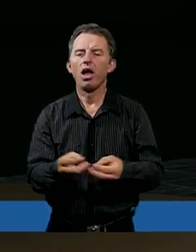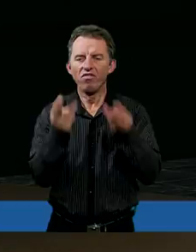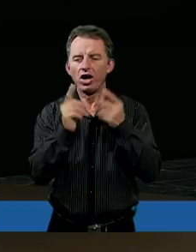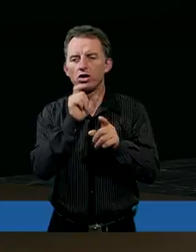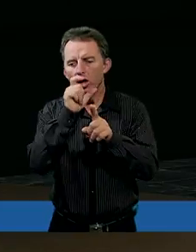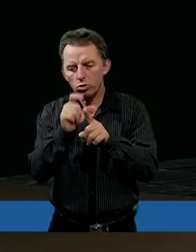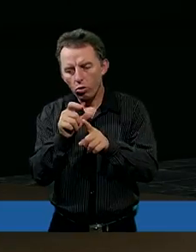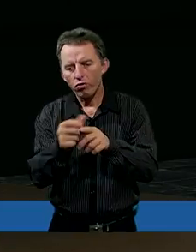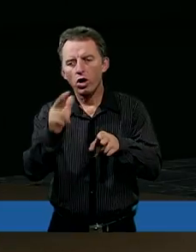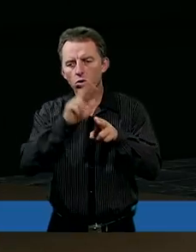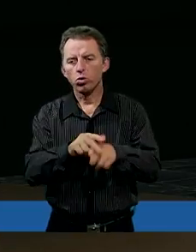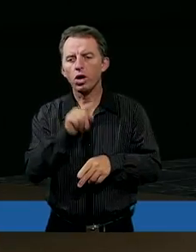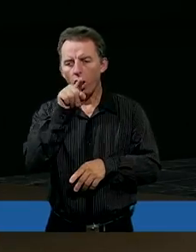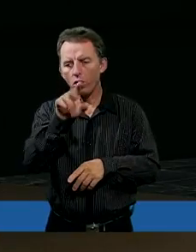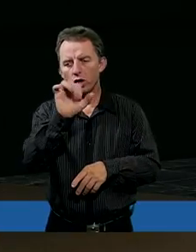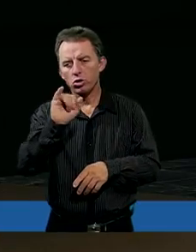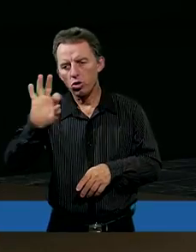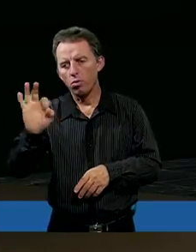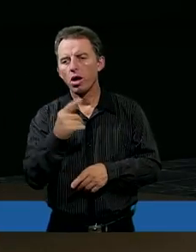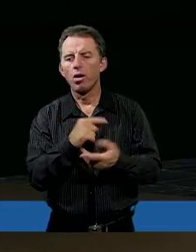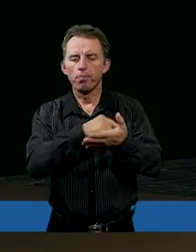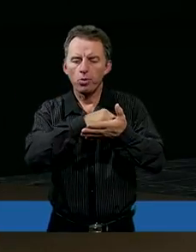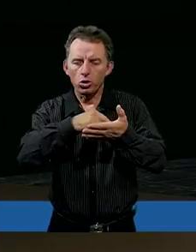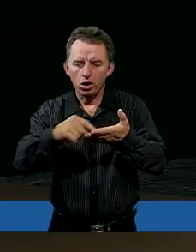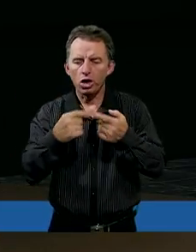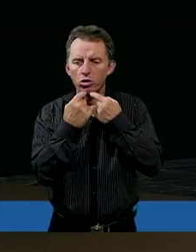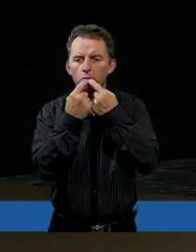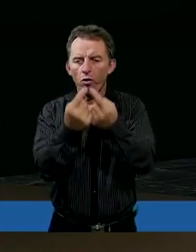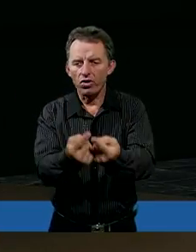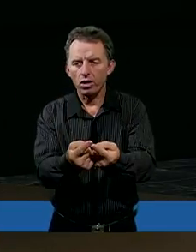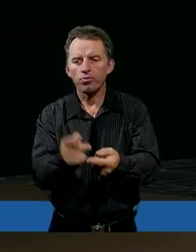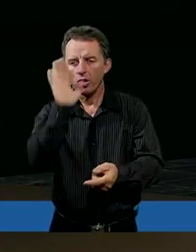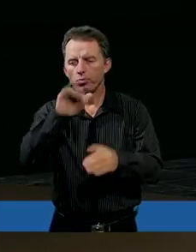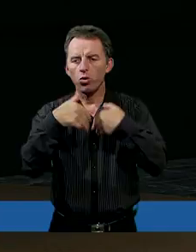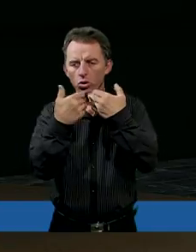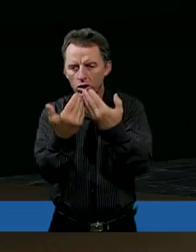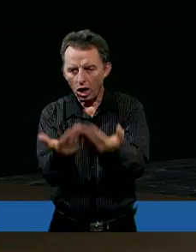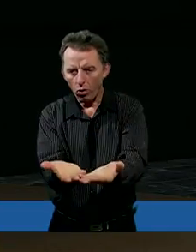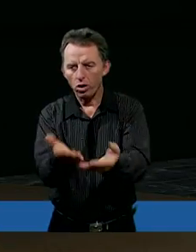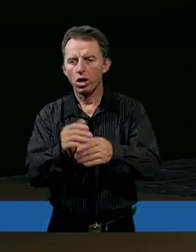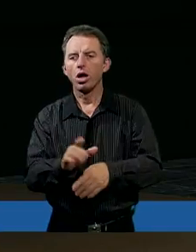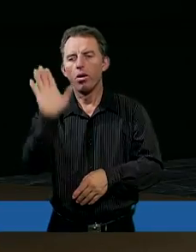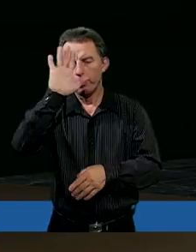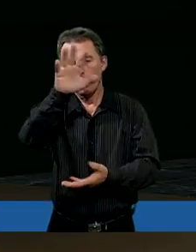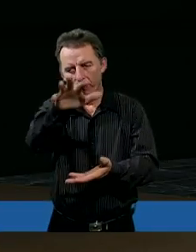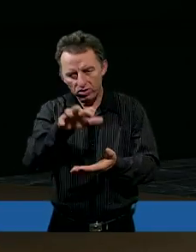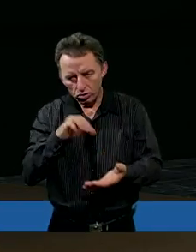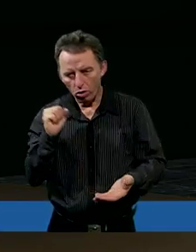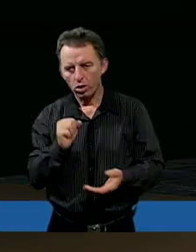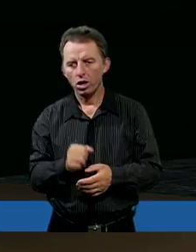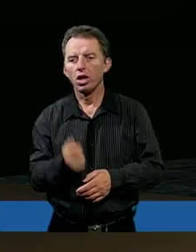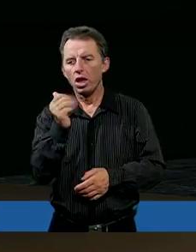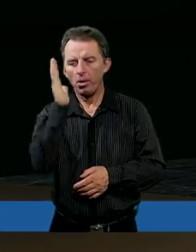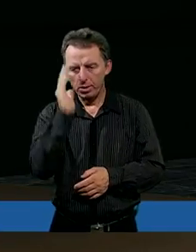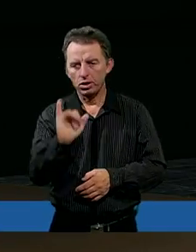ważne słowa, które on podkreślił. Bóg dał, Bóg wziął,